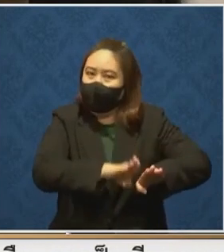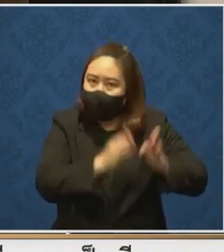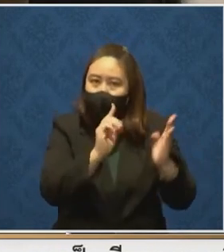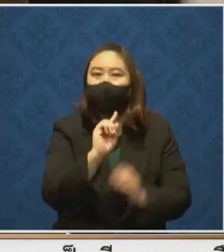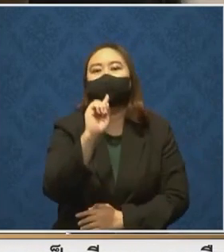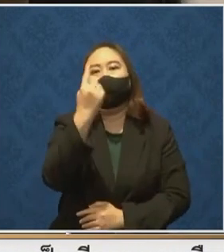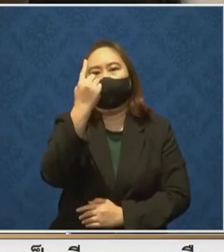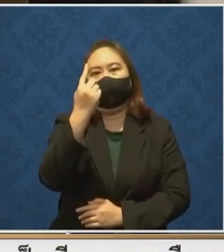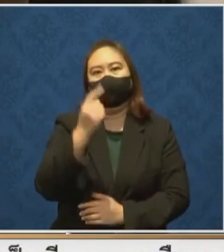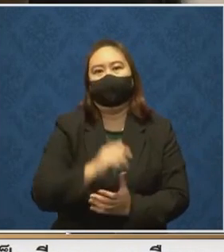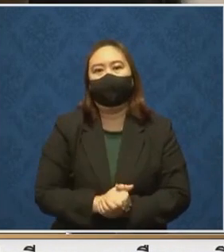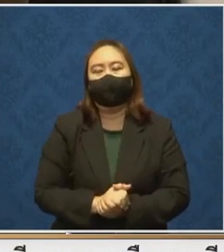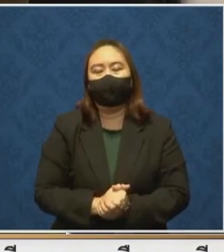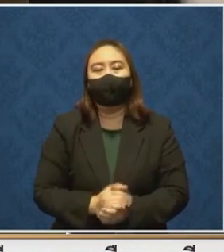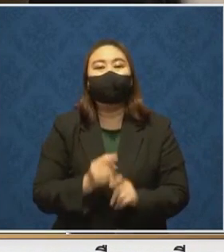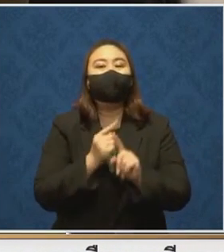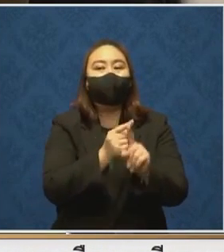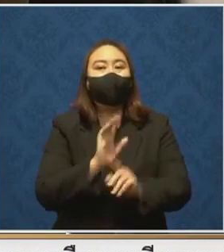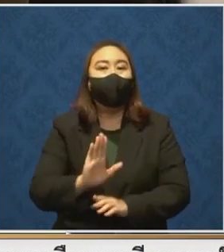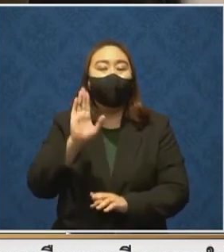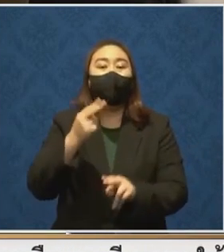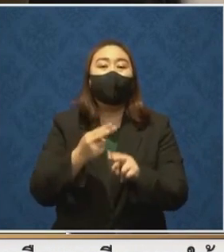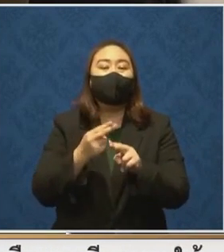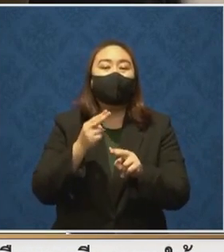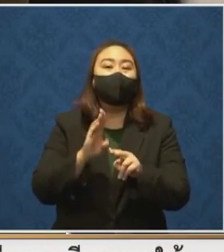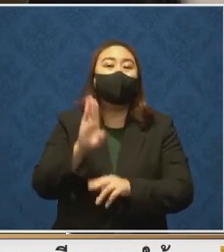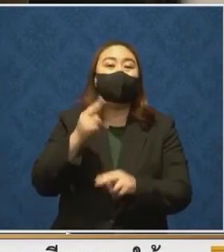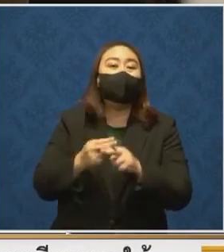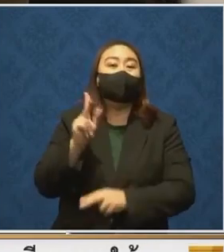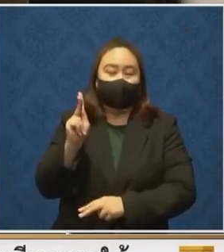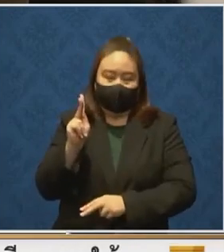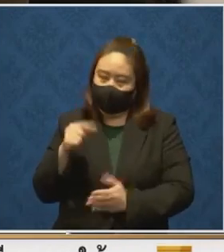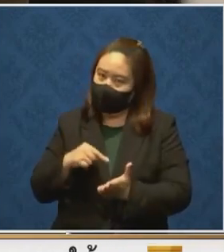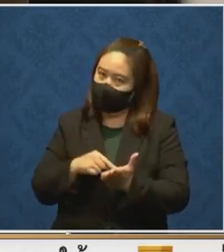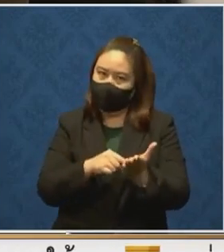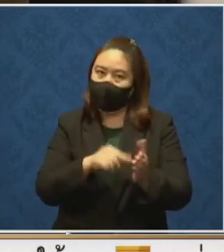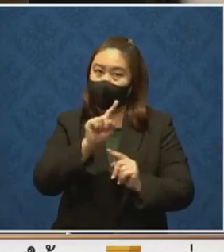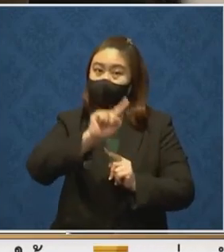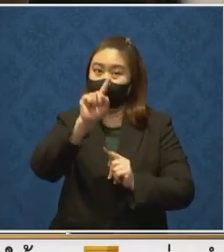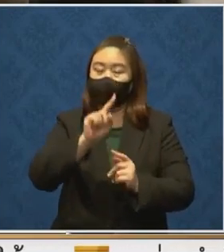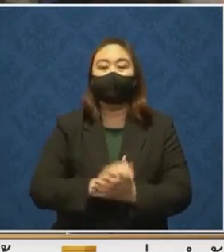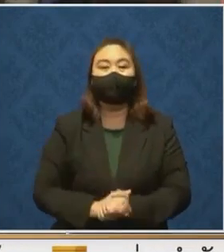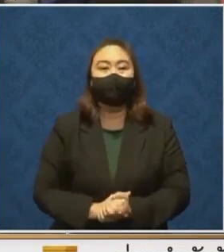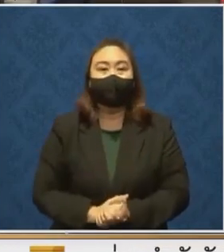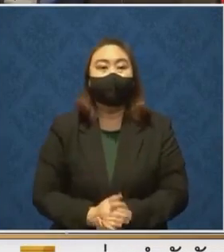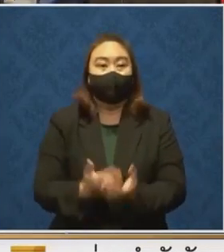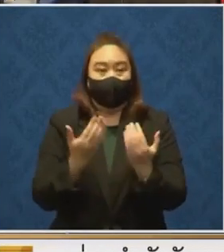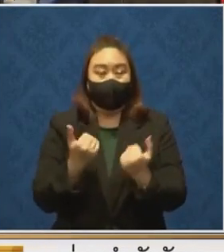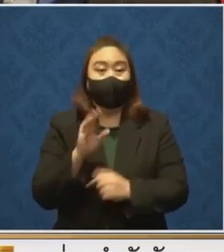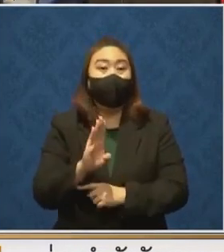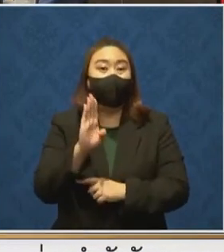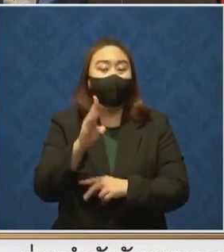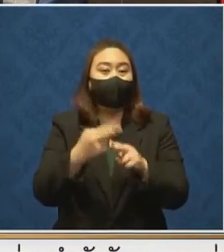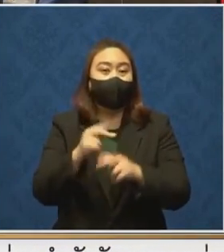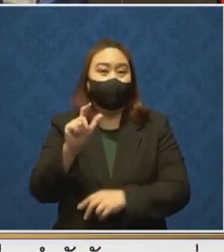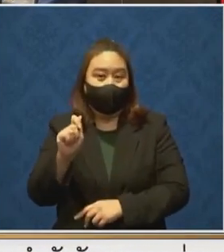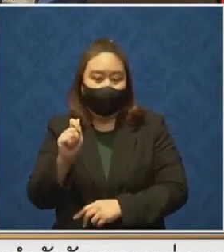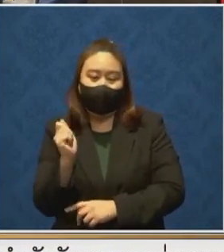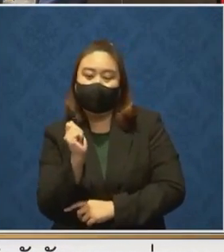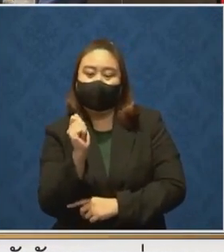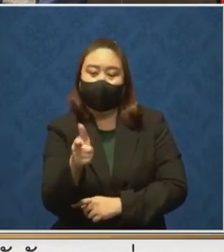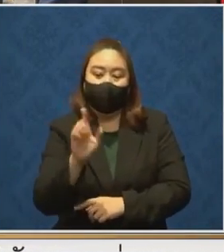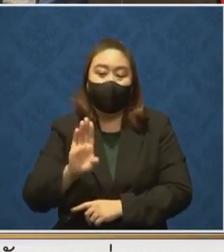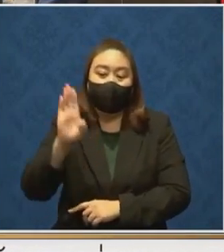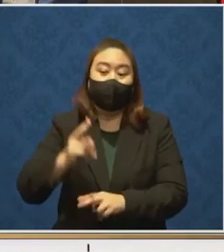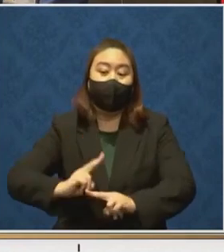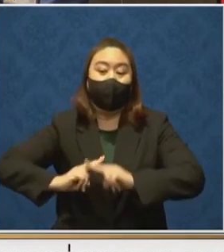ซึเปเปตามข้อเรียกร้ท 1 ของบริษั Kingsgate ค่ะขนานี้ทราบว่าบิัตอคาราได้วาจ้างบริัตอกชนแห่ง 1 เข้า